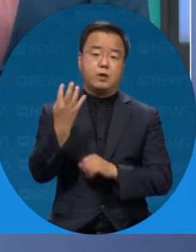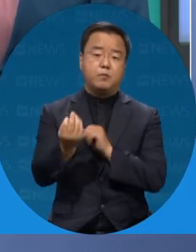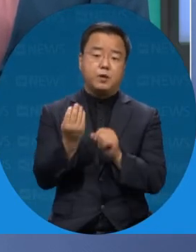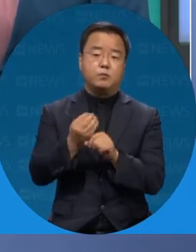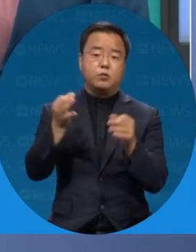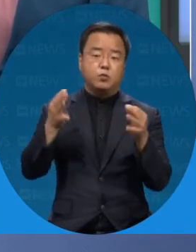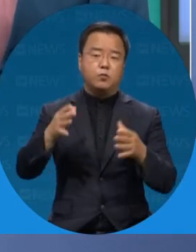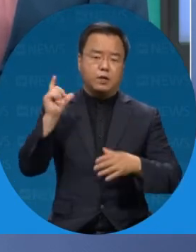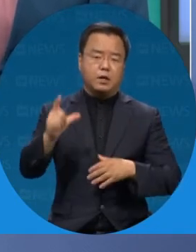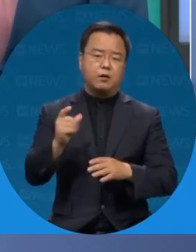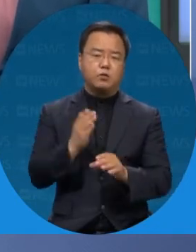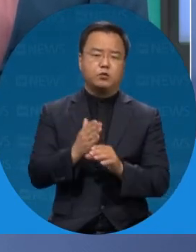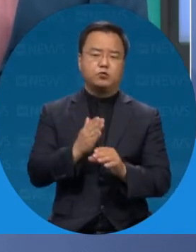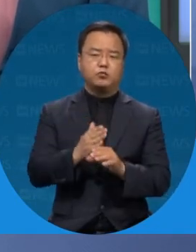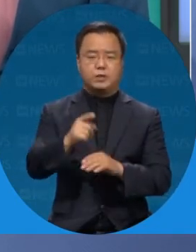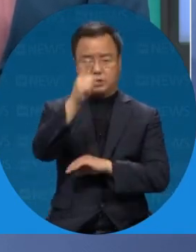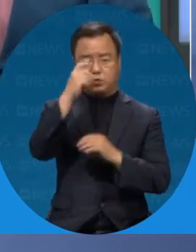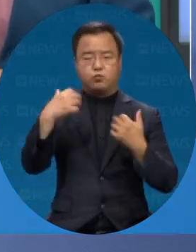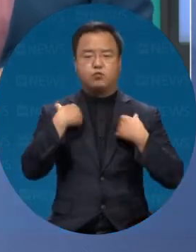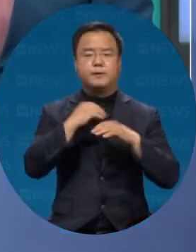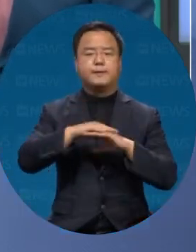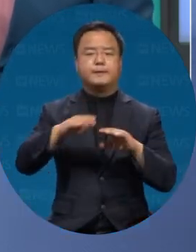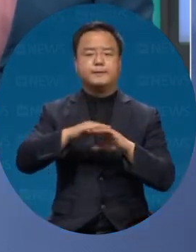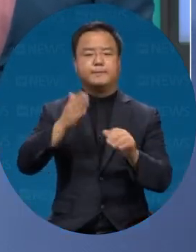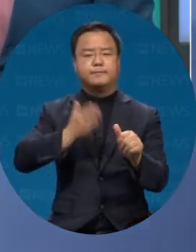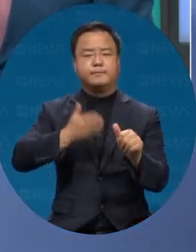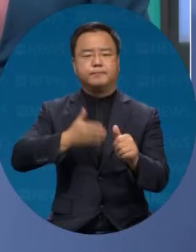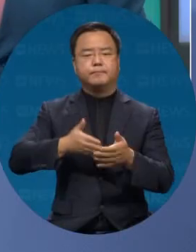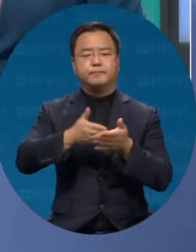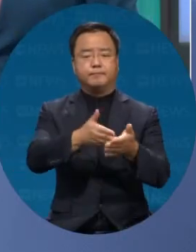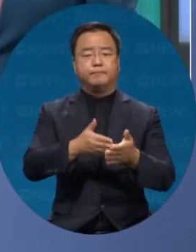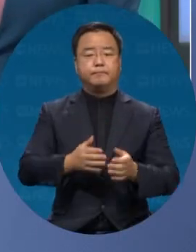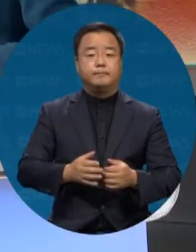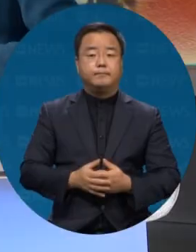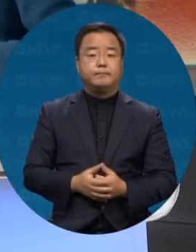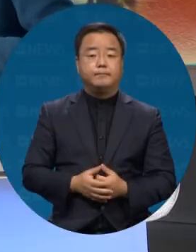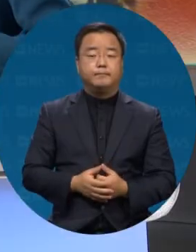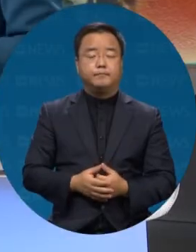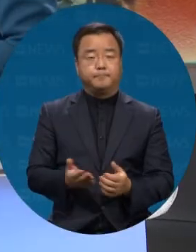정부가 하루빨리 해결 방안을 내놔야 된다고 촉구하고 있습니다. 네, 이